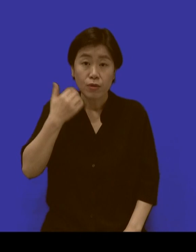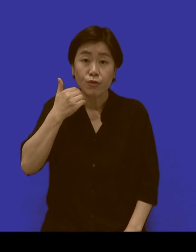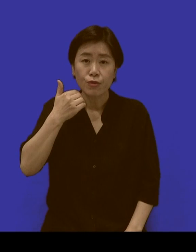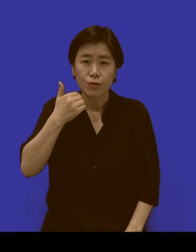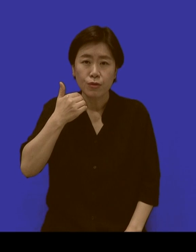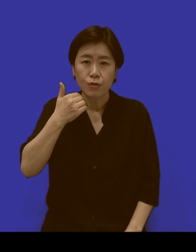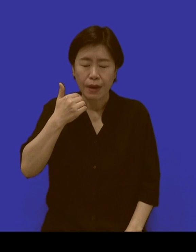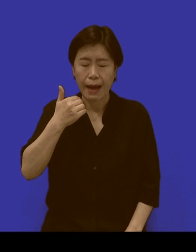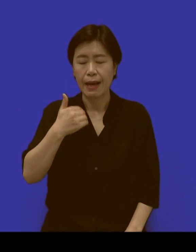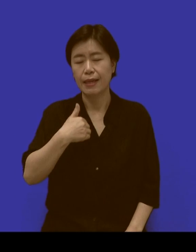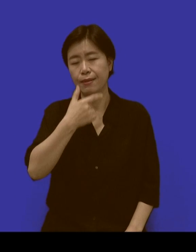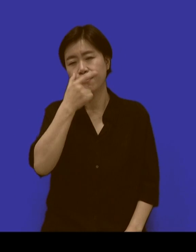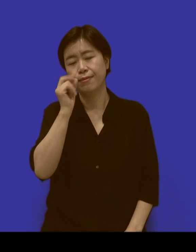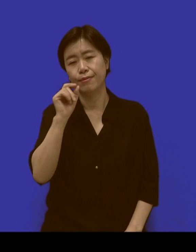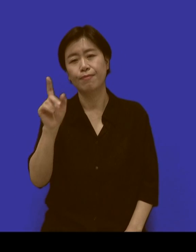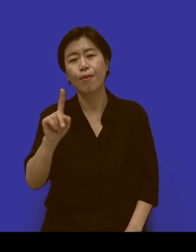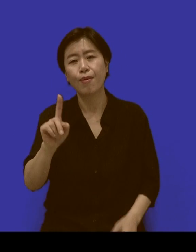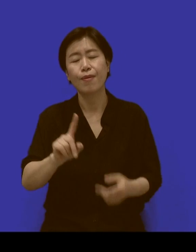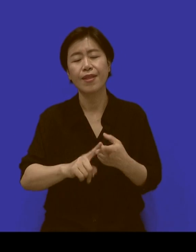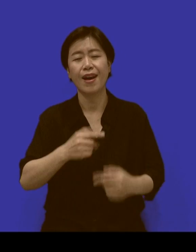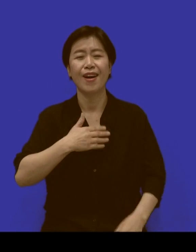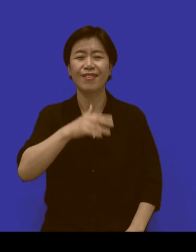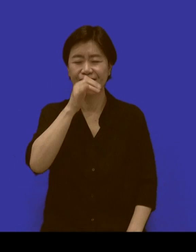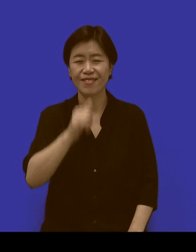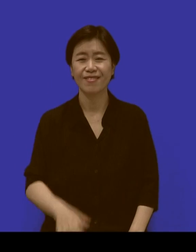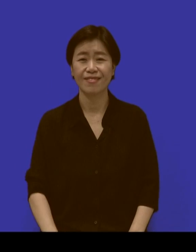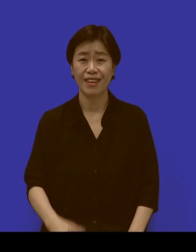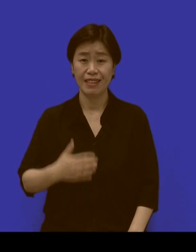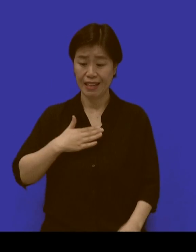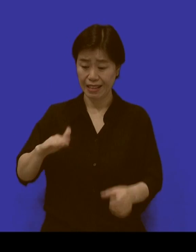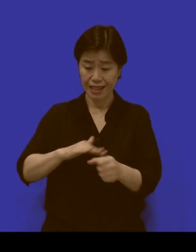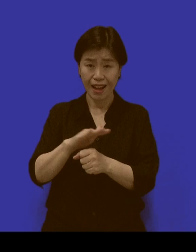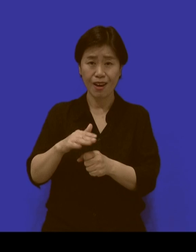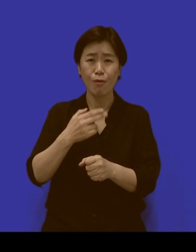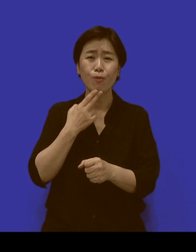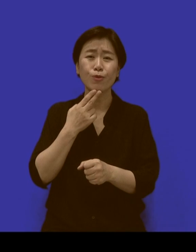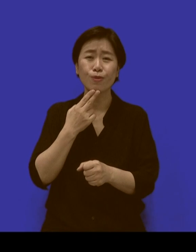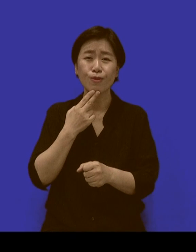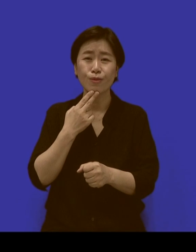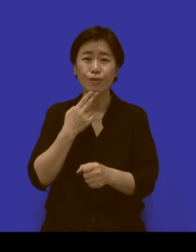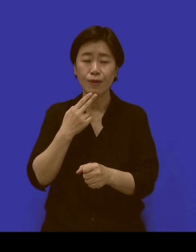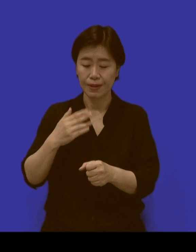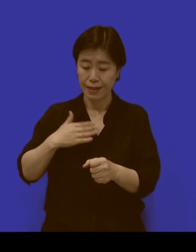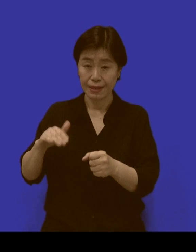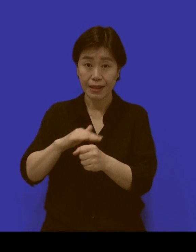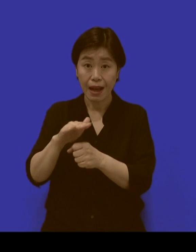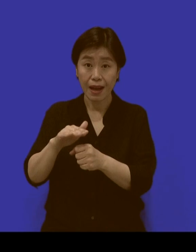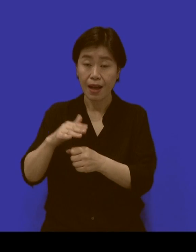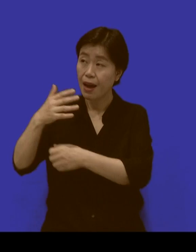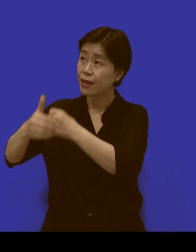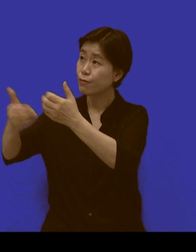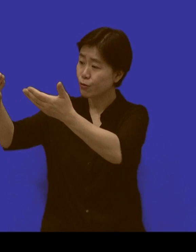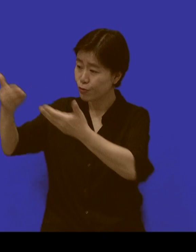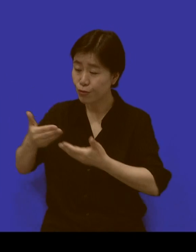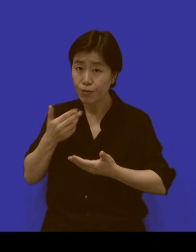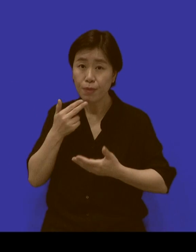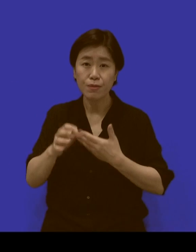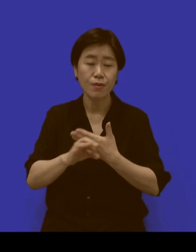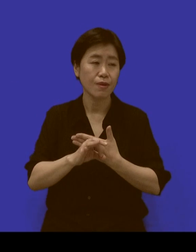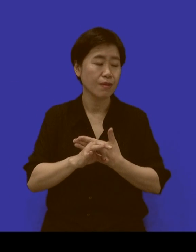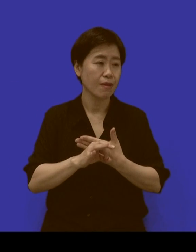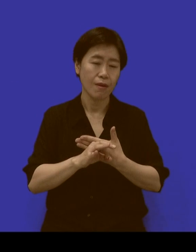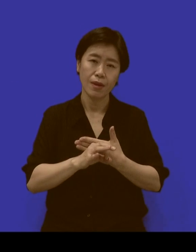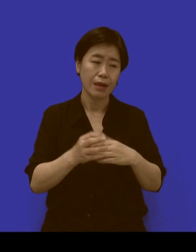없구나. 나에게는 하나님께서 사랑을 부어주시지 않으면 사람을 온전히 사랑할 수 있는 마음이 없구나라는